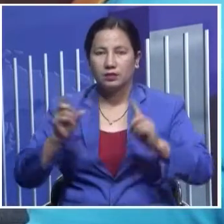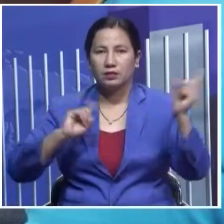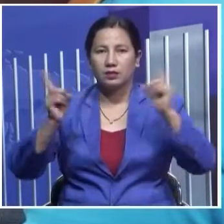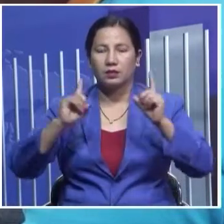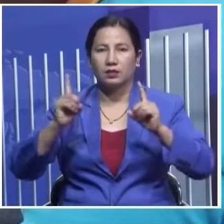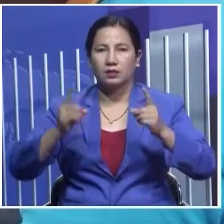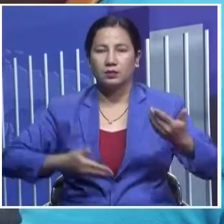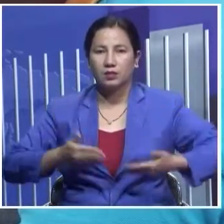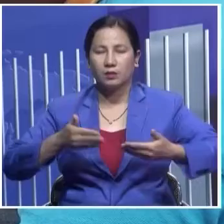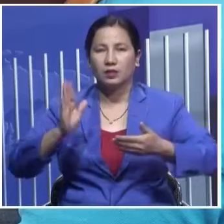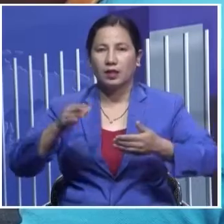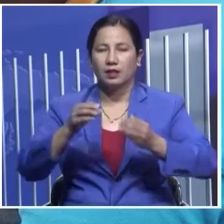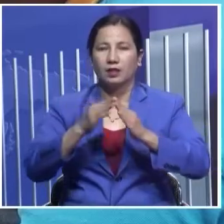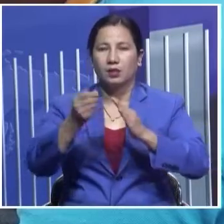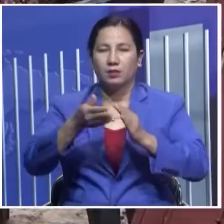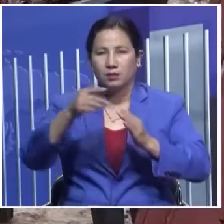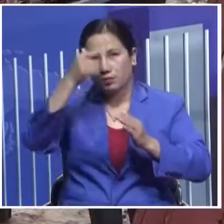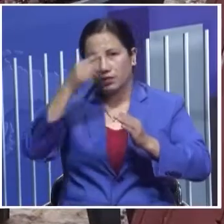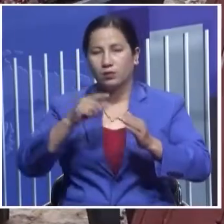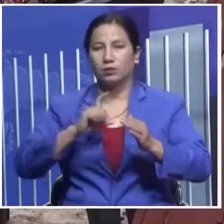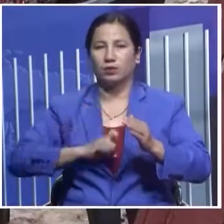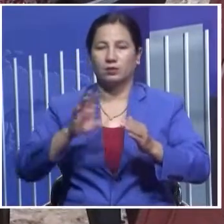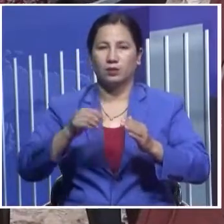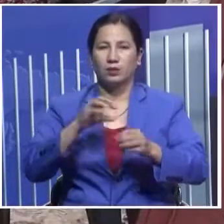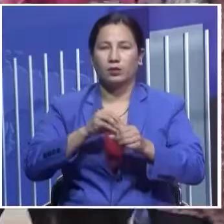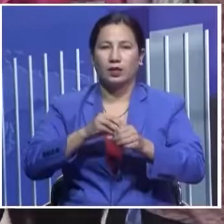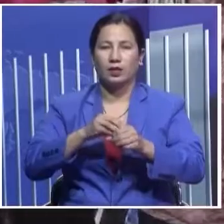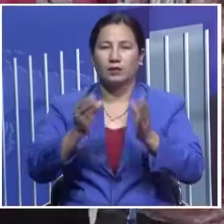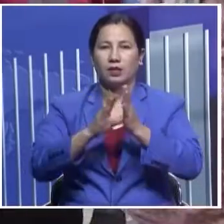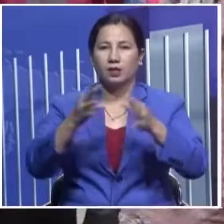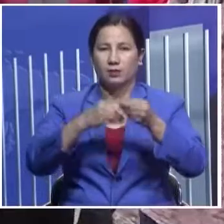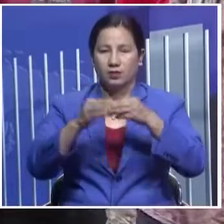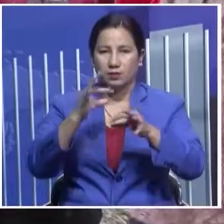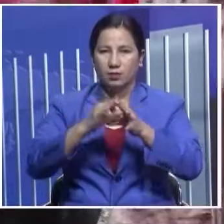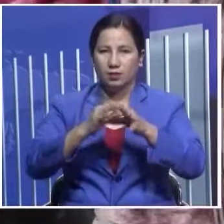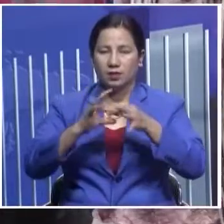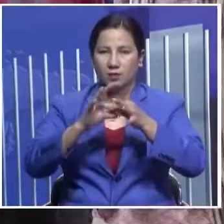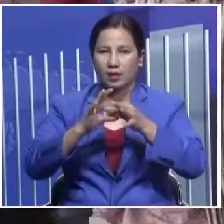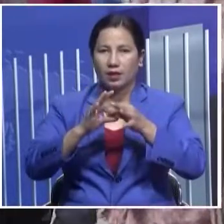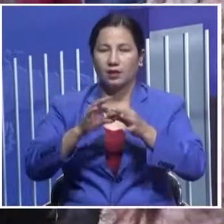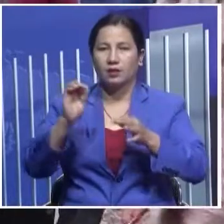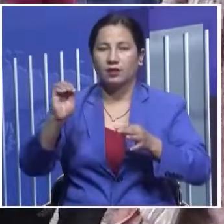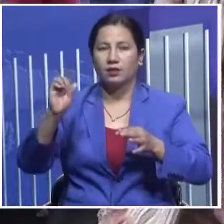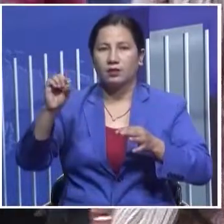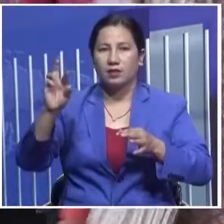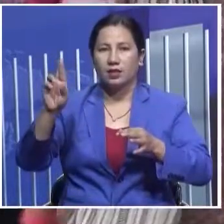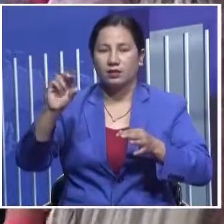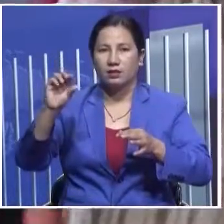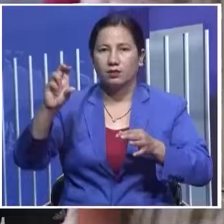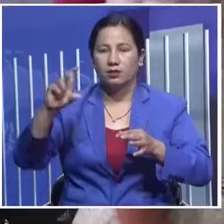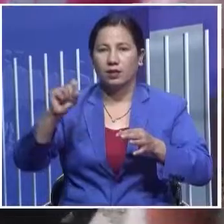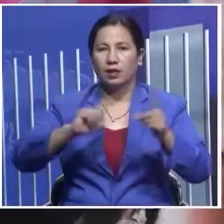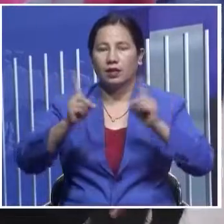ब्याङ्कमा आउनुपर्दा समस्या भएको गुनासो आएपछि ओडाबाटै वितरण गर्ने व्यवस्था मिलाइएको शारदा नगरपालिकाका नगर प्रमुख